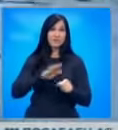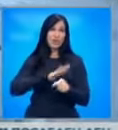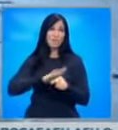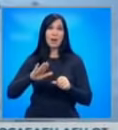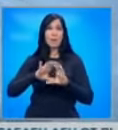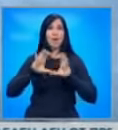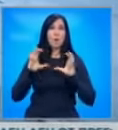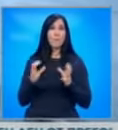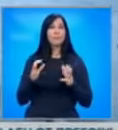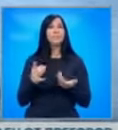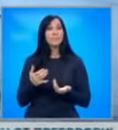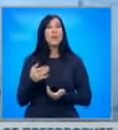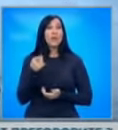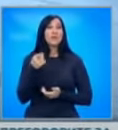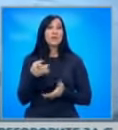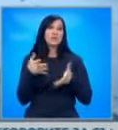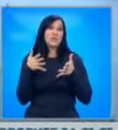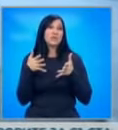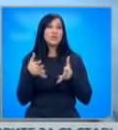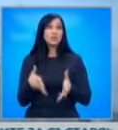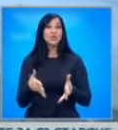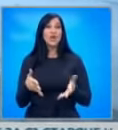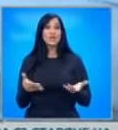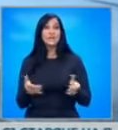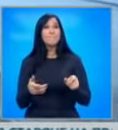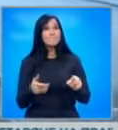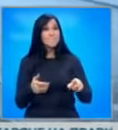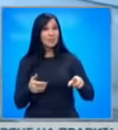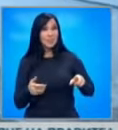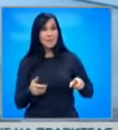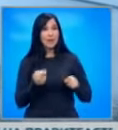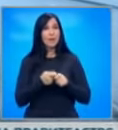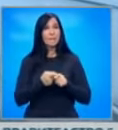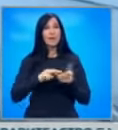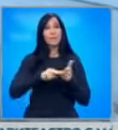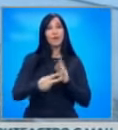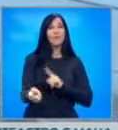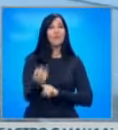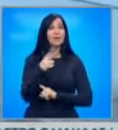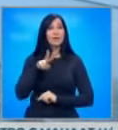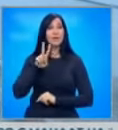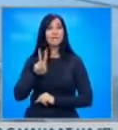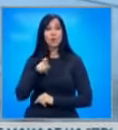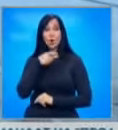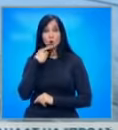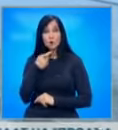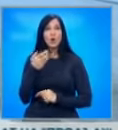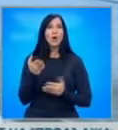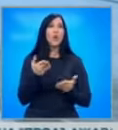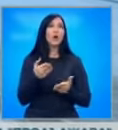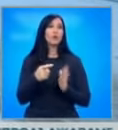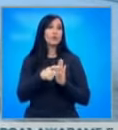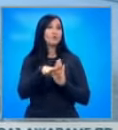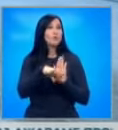пълния си обем. Иначе тази злощастна мантинела е направена по проект от 2002 година, когато нормите